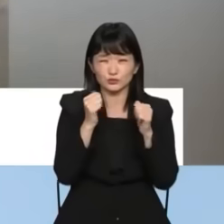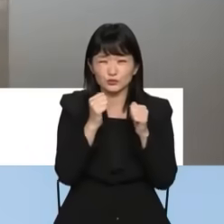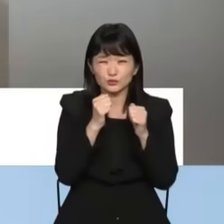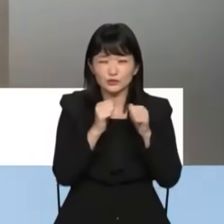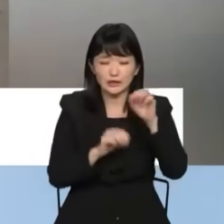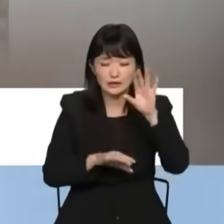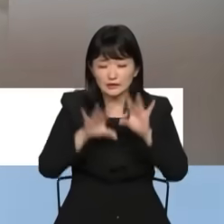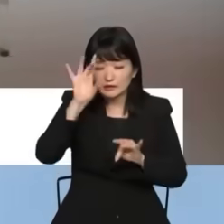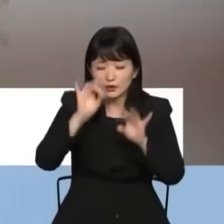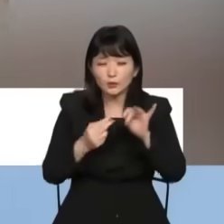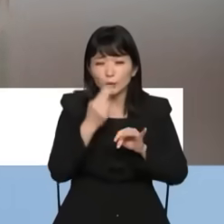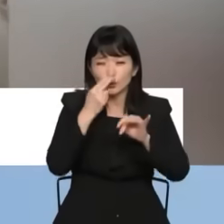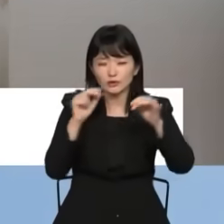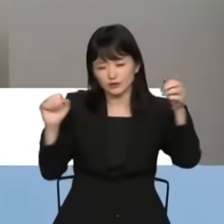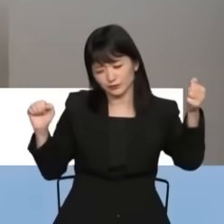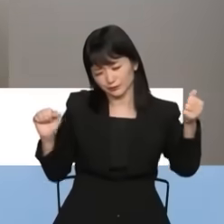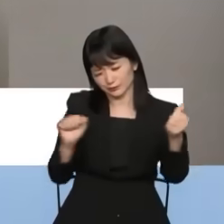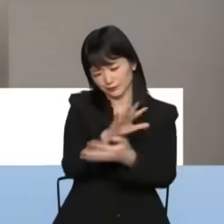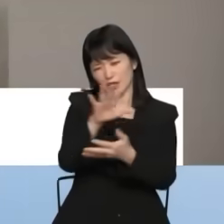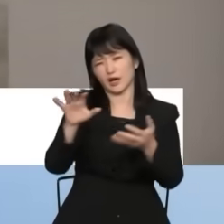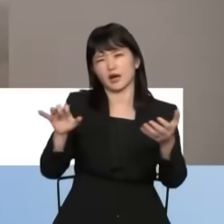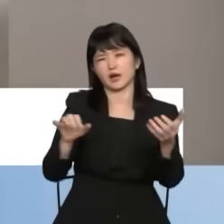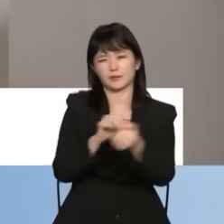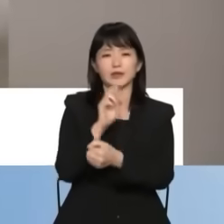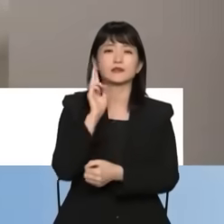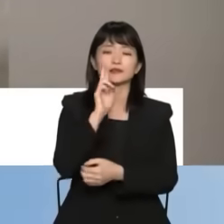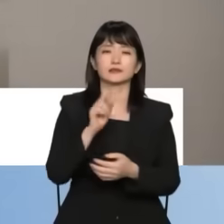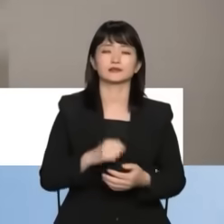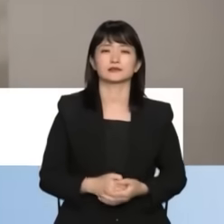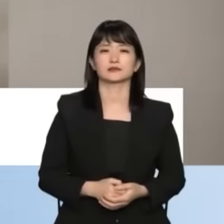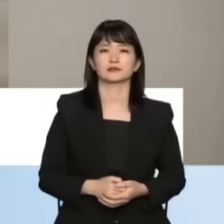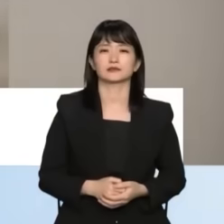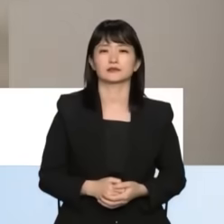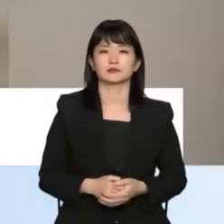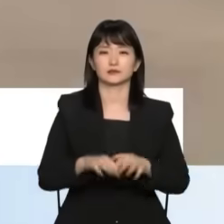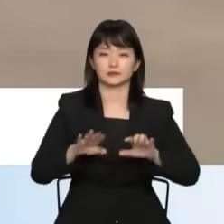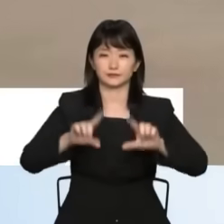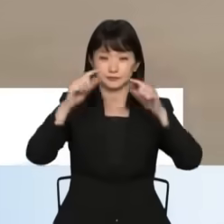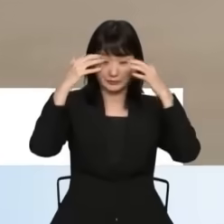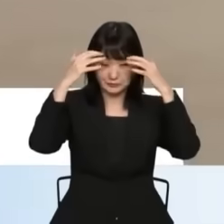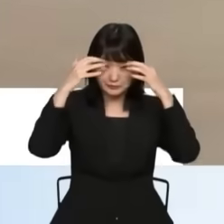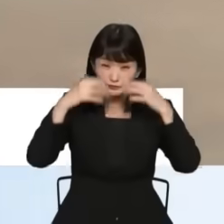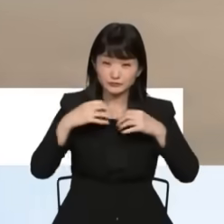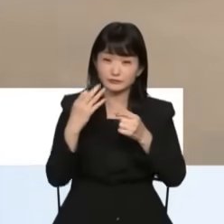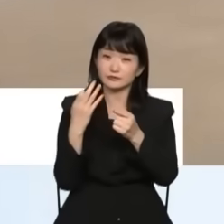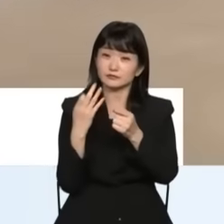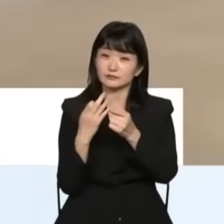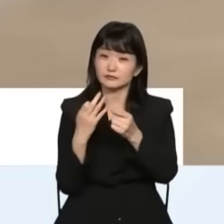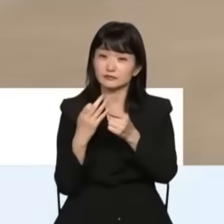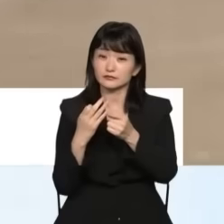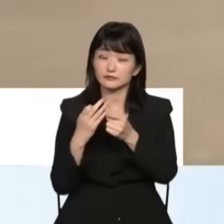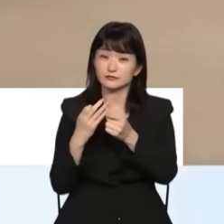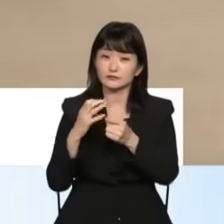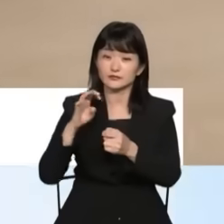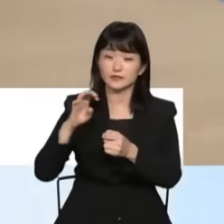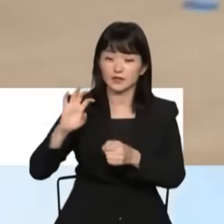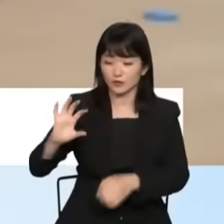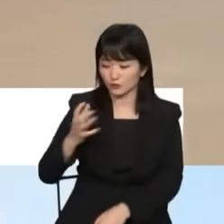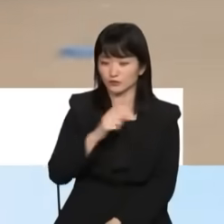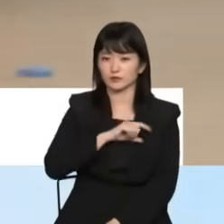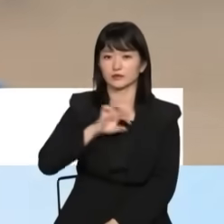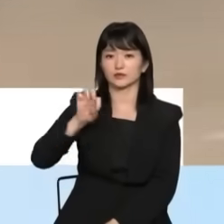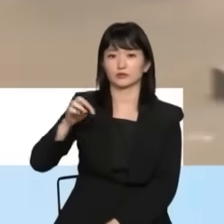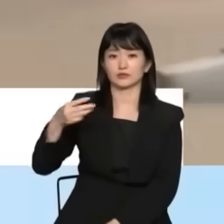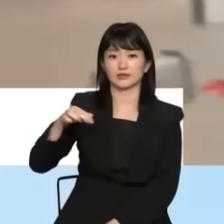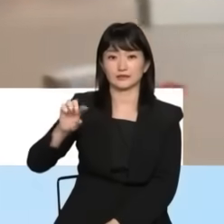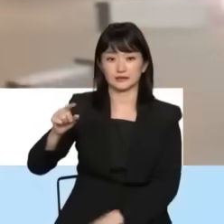습한 공기의 두 다른 성격의 대립이 강했고요. 네. 여기에서 올 여름에 14번째로 발생한 플라산이 중국